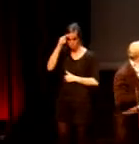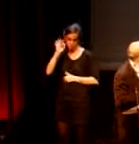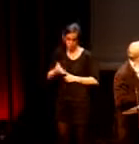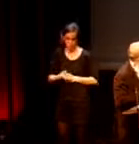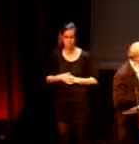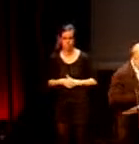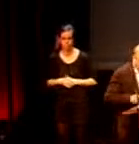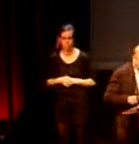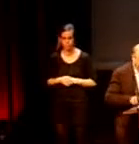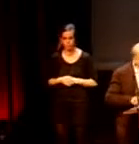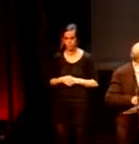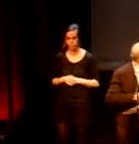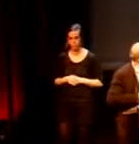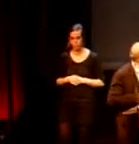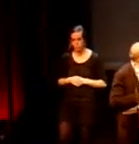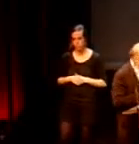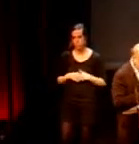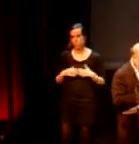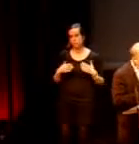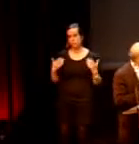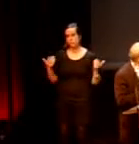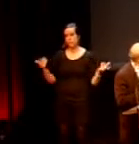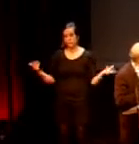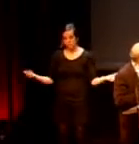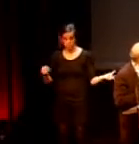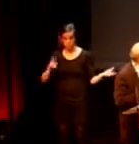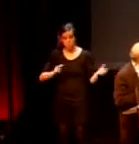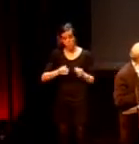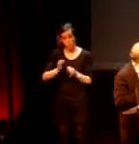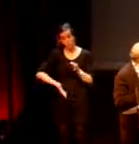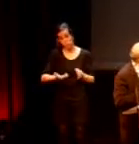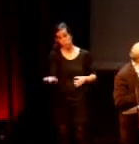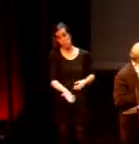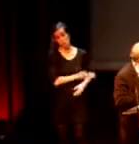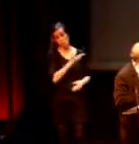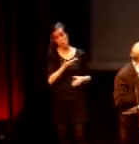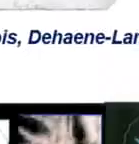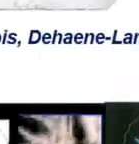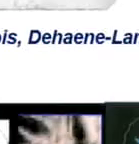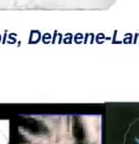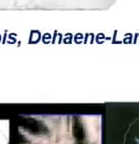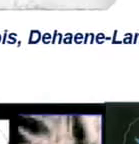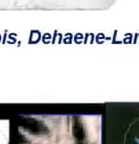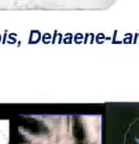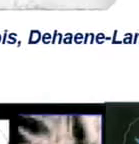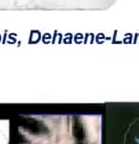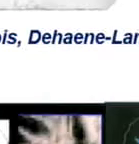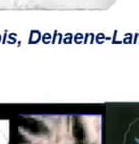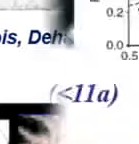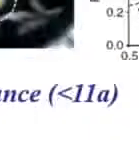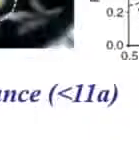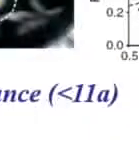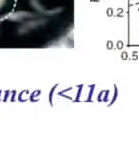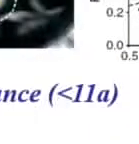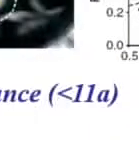Donc je vais passer sur la dyslexie. Et ça fait effectivement de belles images. Voilà, c'est une station de métro à Paris où ils ont mis des images.